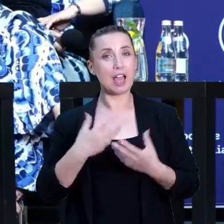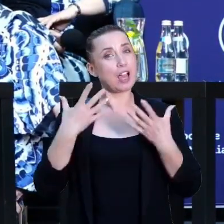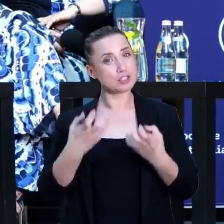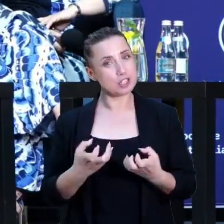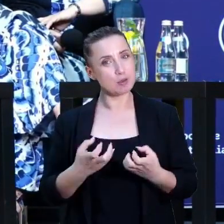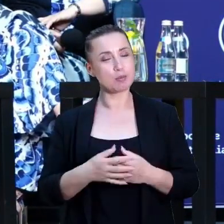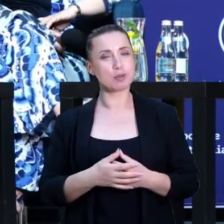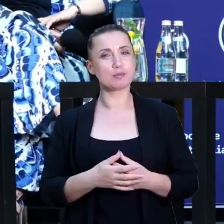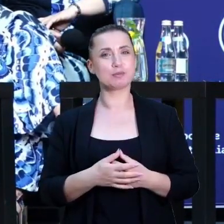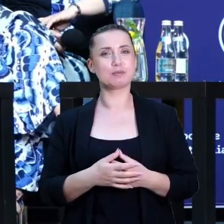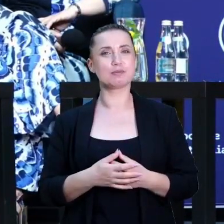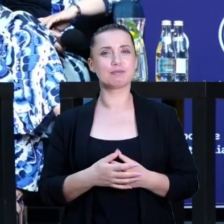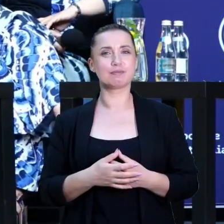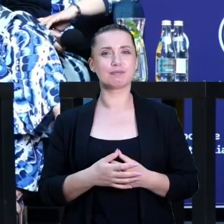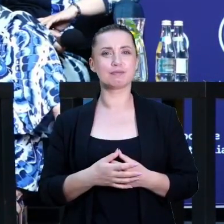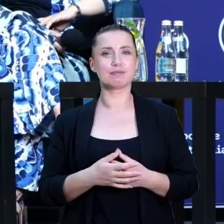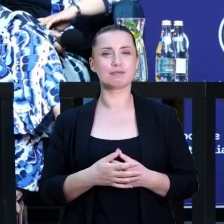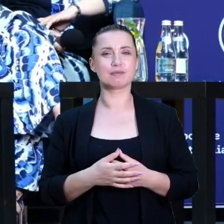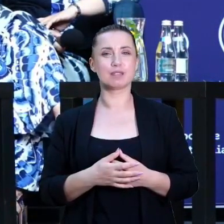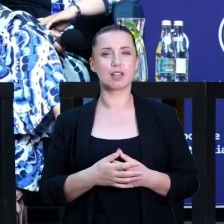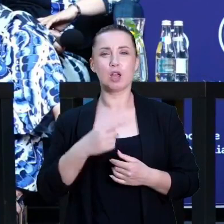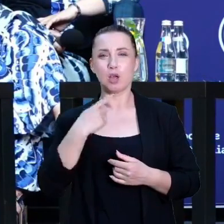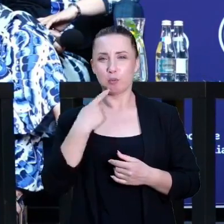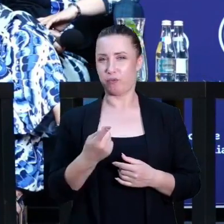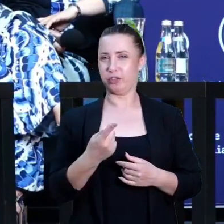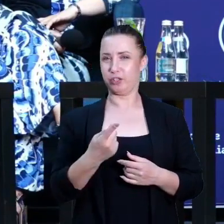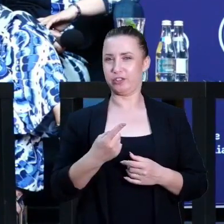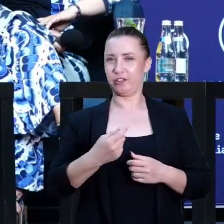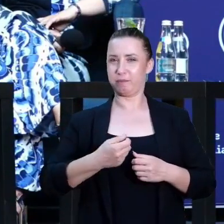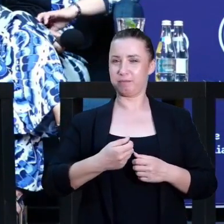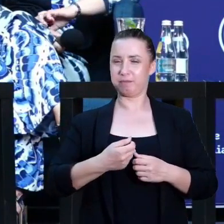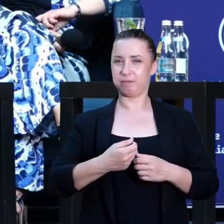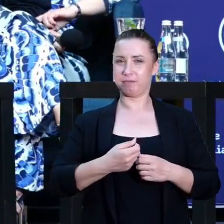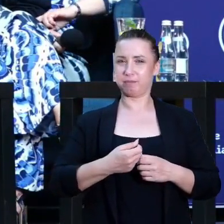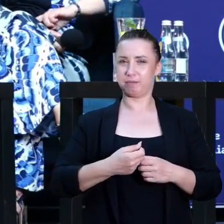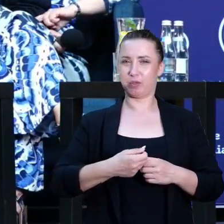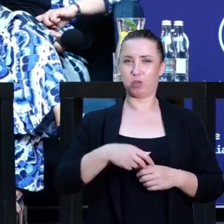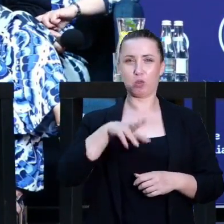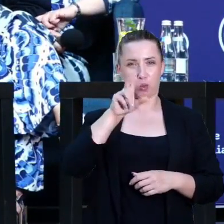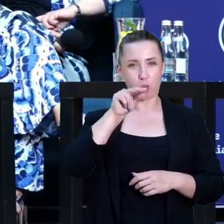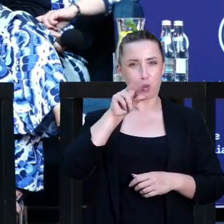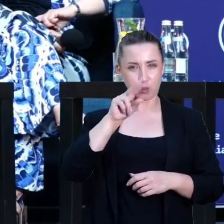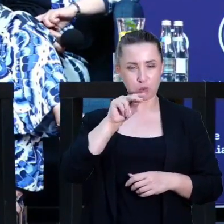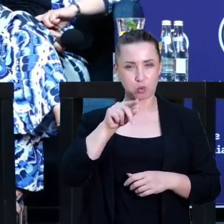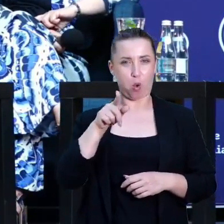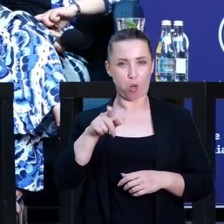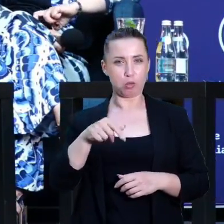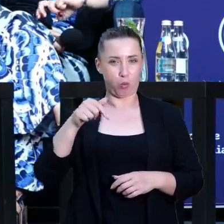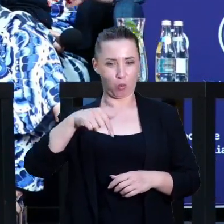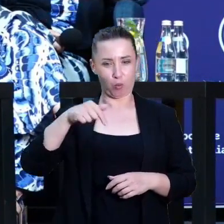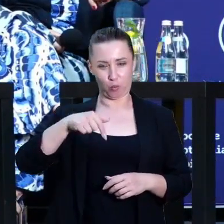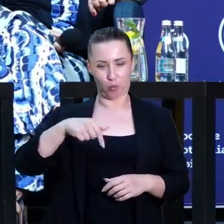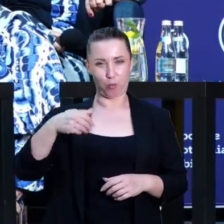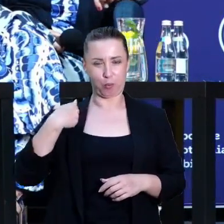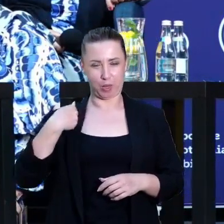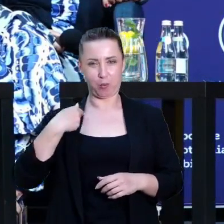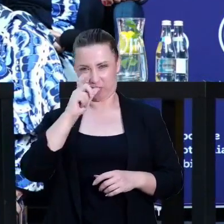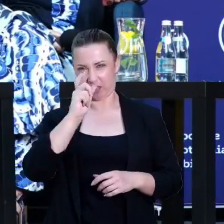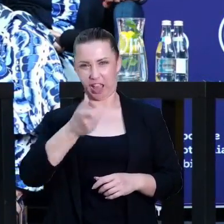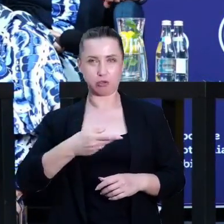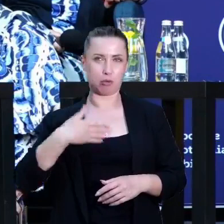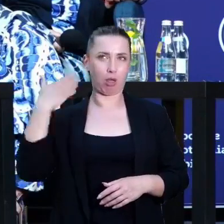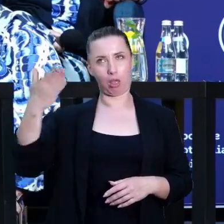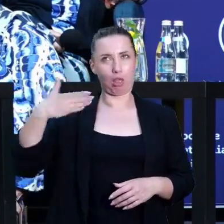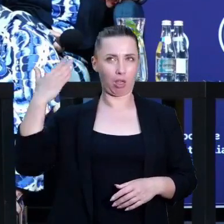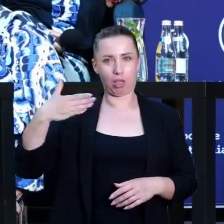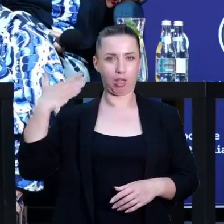chciałabym jednak jakby wejść troszkę w ton Donalda Tuska, który tu ostatnio przemawiał w Gdańsku